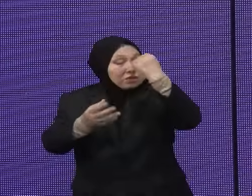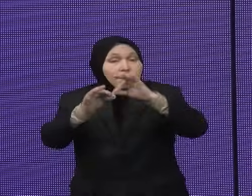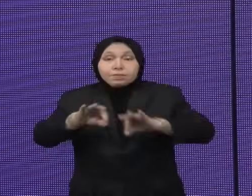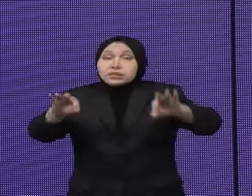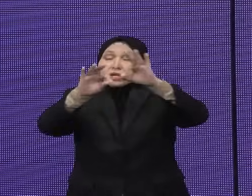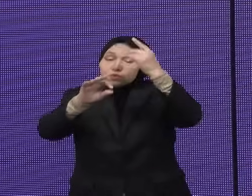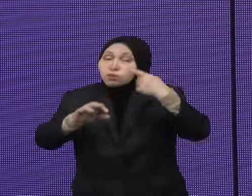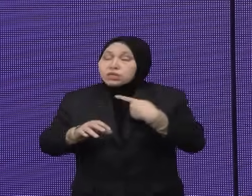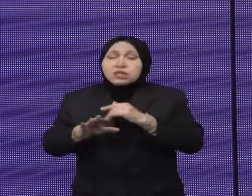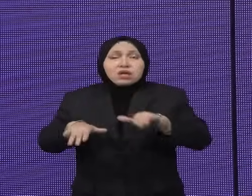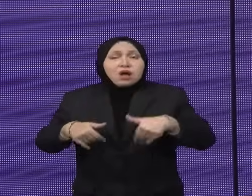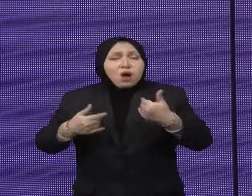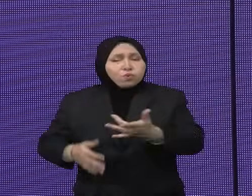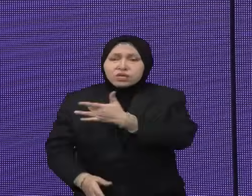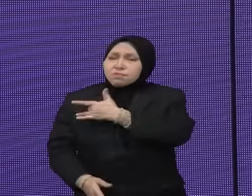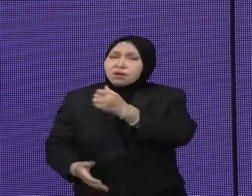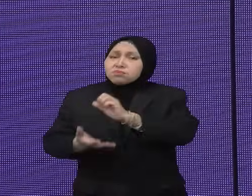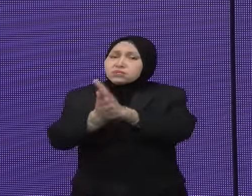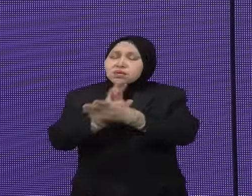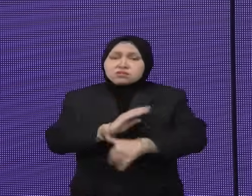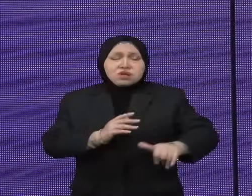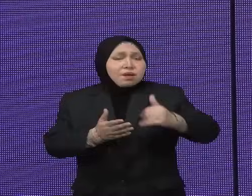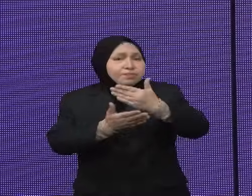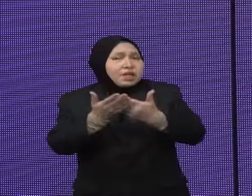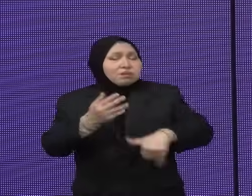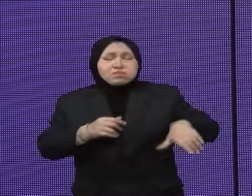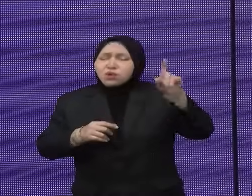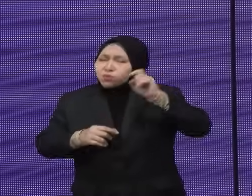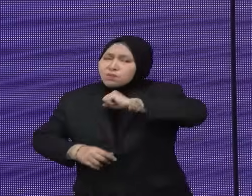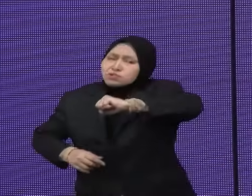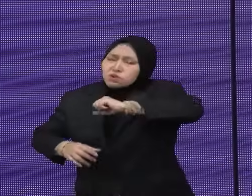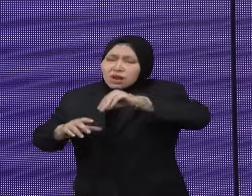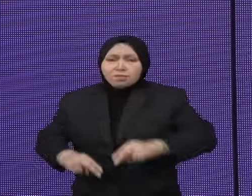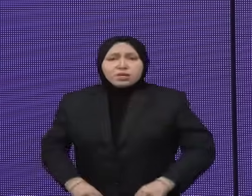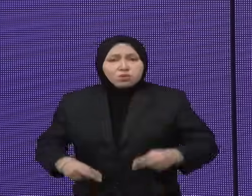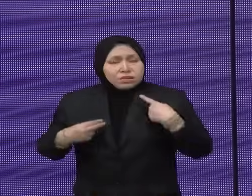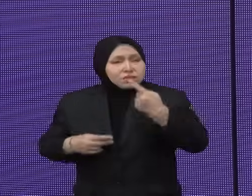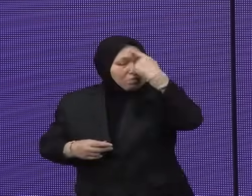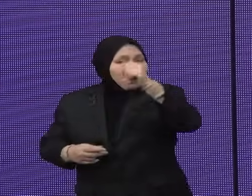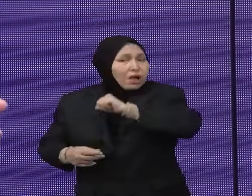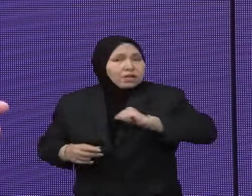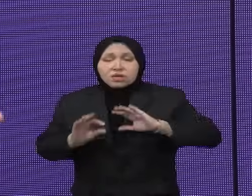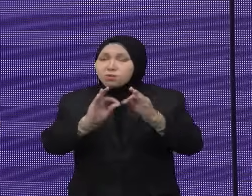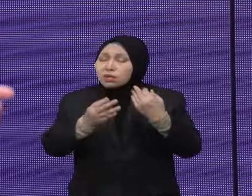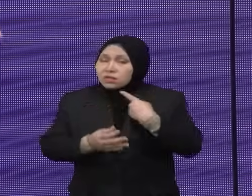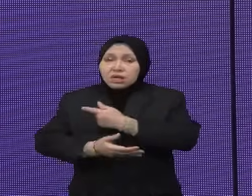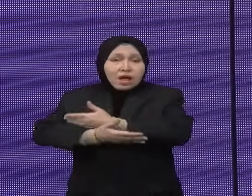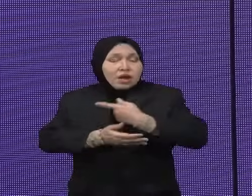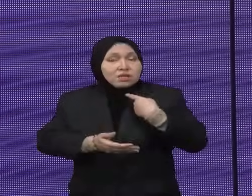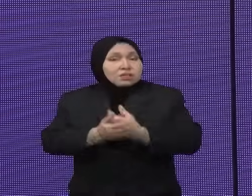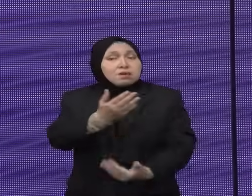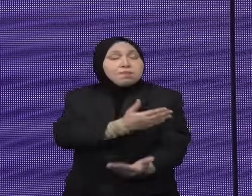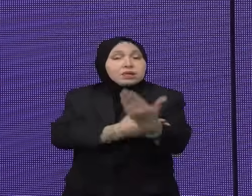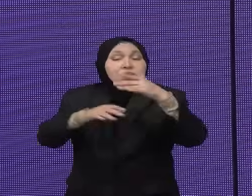kita, betapa iman adalah sesuatu yang perlu diperjuangkan dalam hidup kita untuk ahli keluarga kita, anak kita. Saatnya pagi-pagi